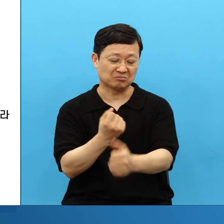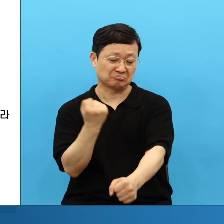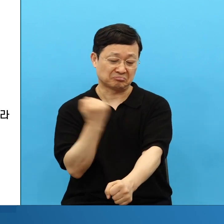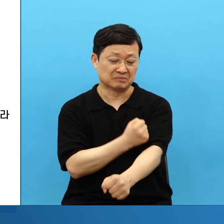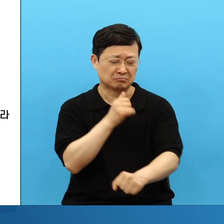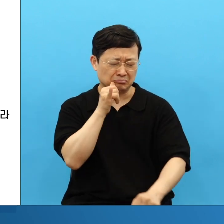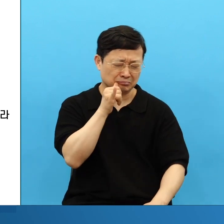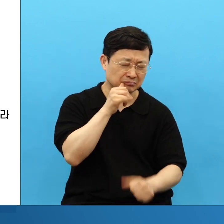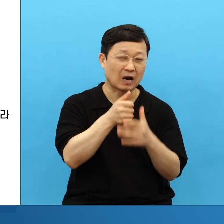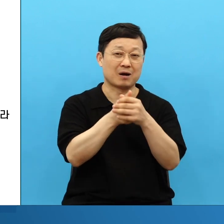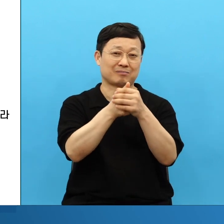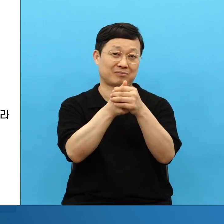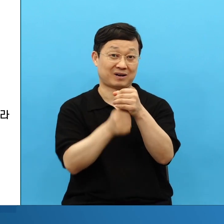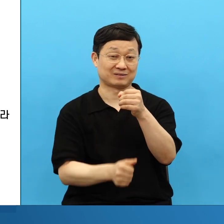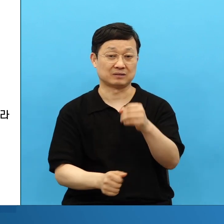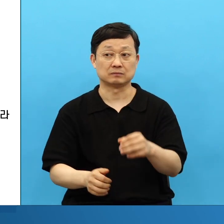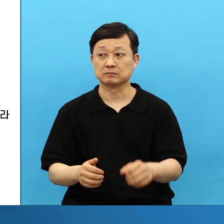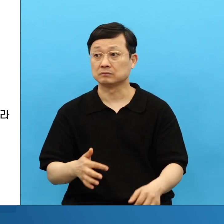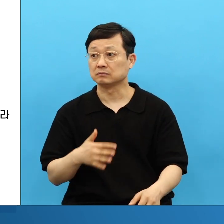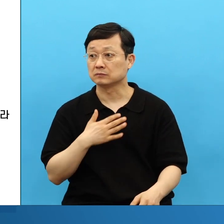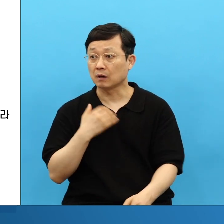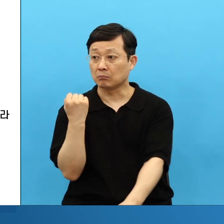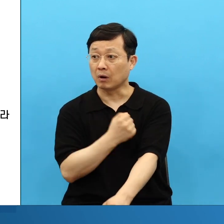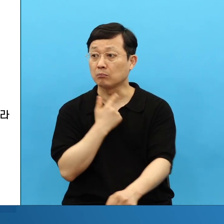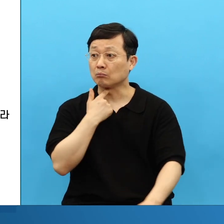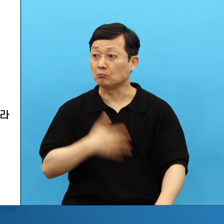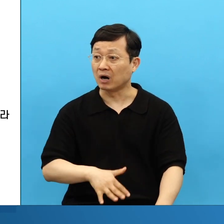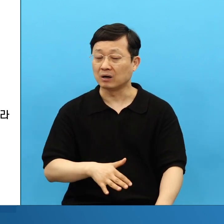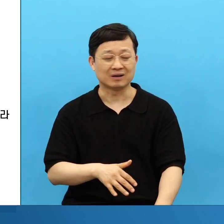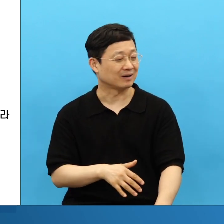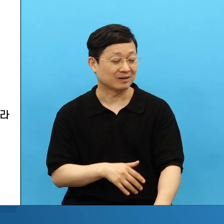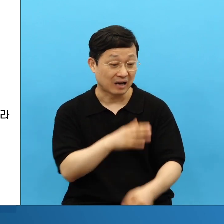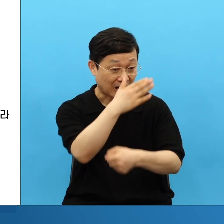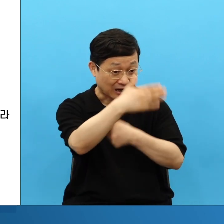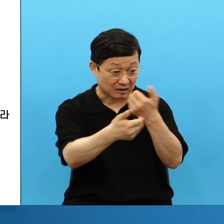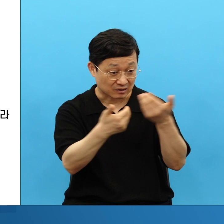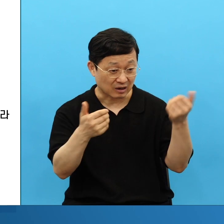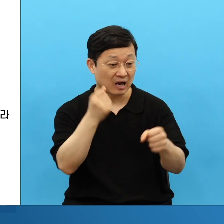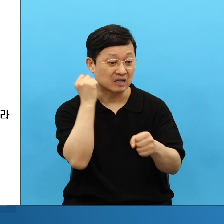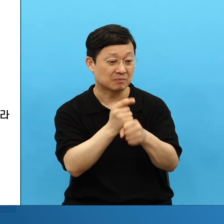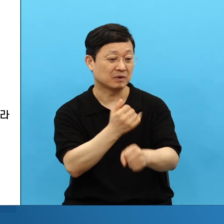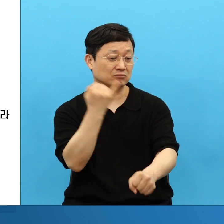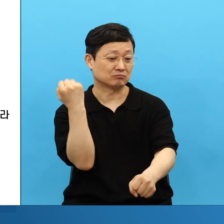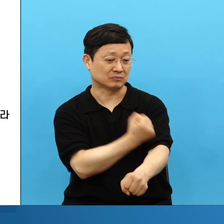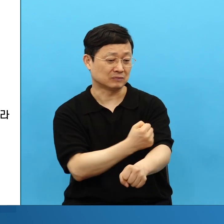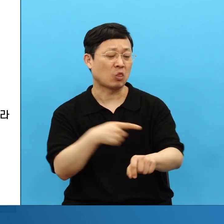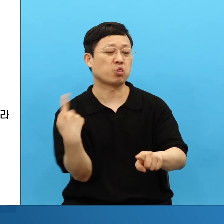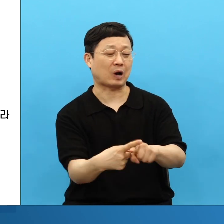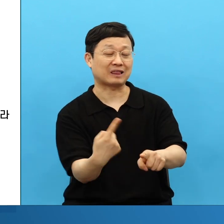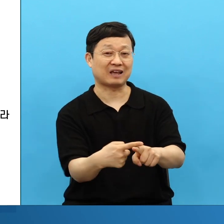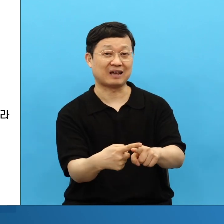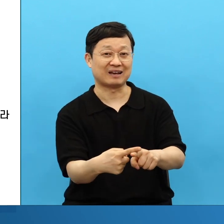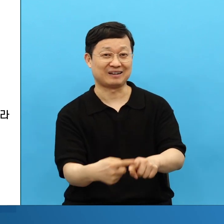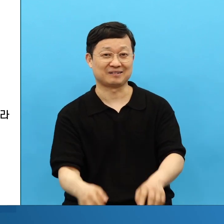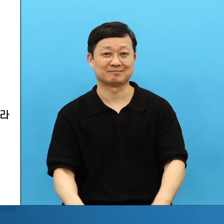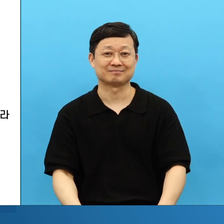있는 겁니다. 나 마약 안 했는데 하나님 떠난 인간은 중독 상태다. 꼭 딱 집어넣으세요.